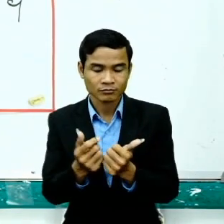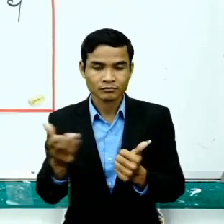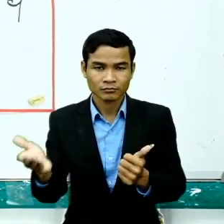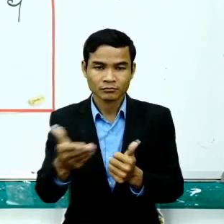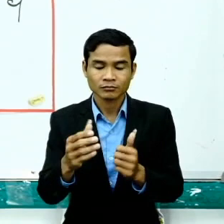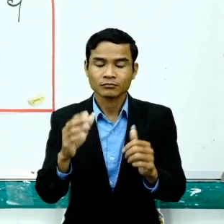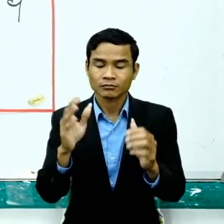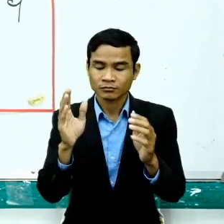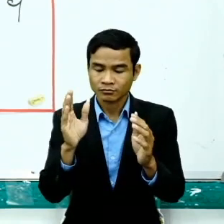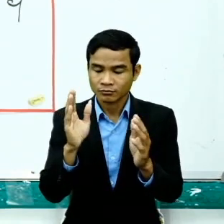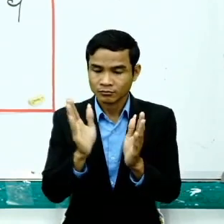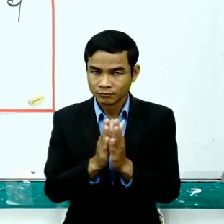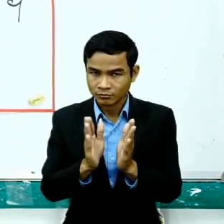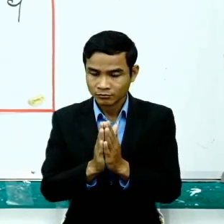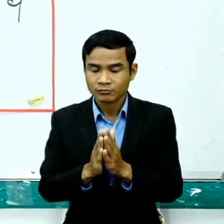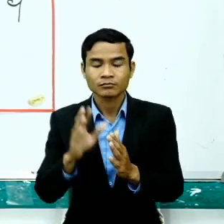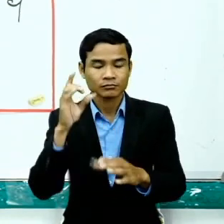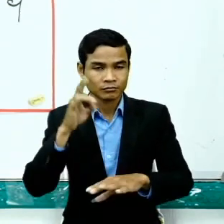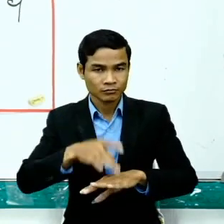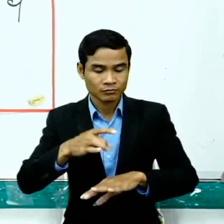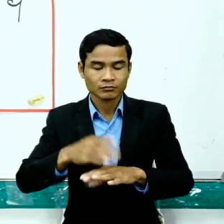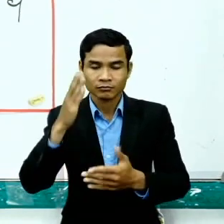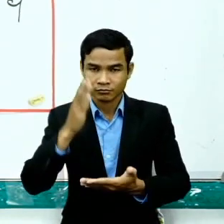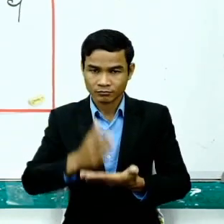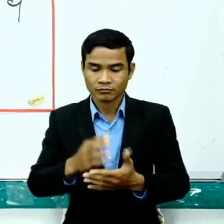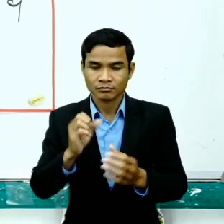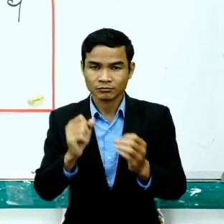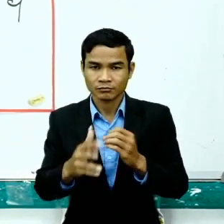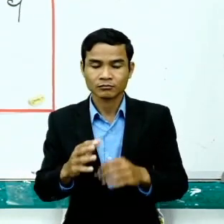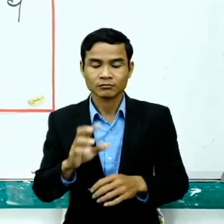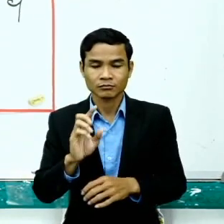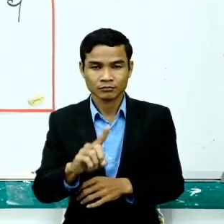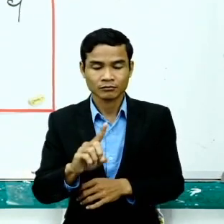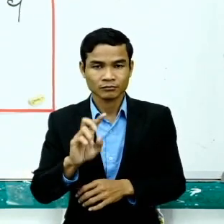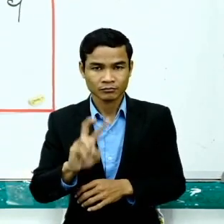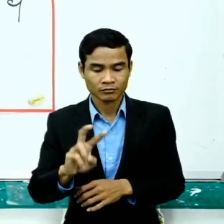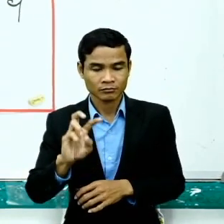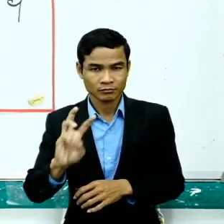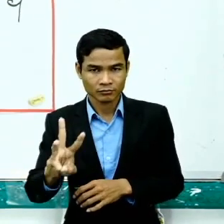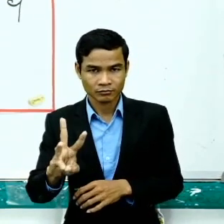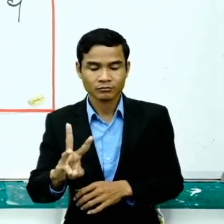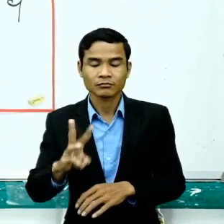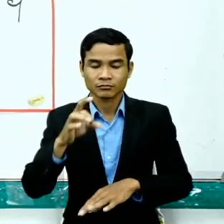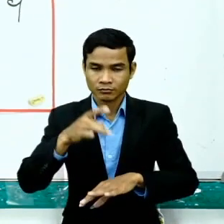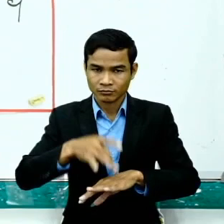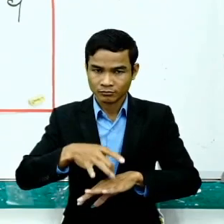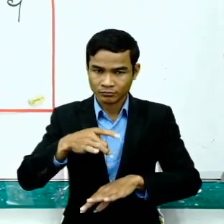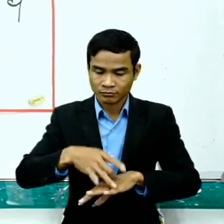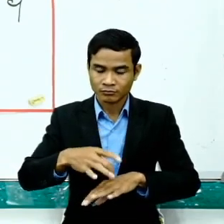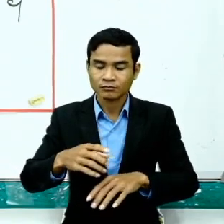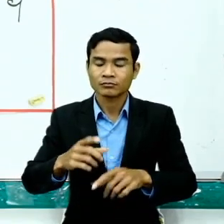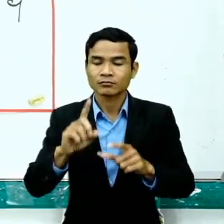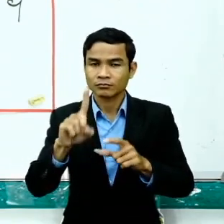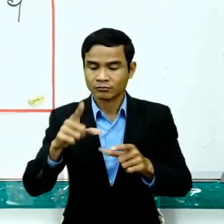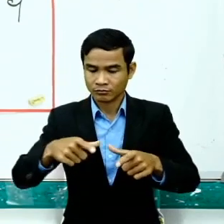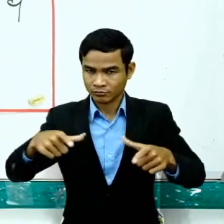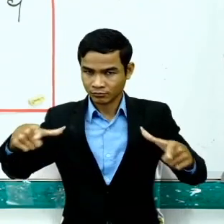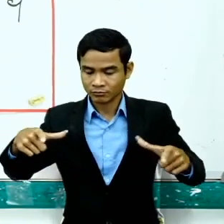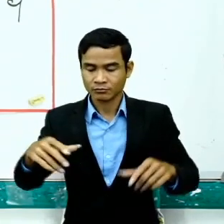chà tiết đáy bốc ở lật chà là chập đám chà môi pi bày miết là lật thông